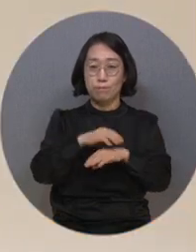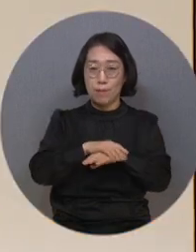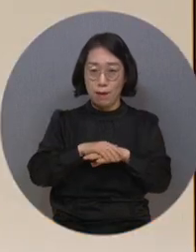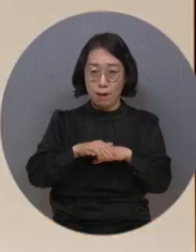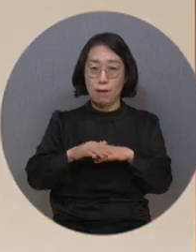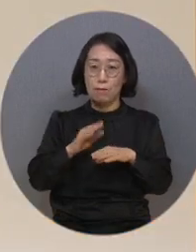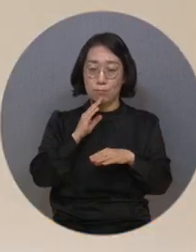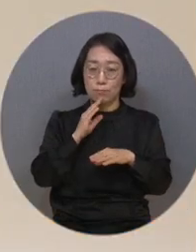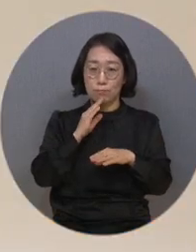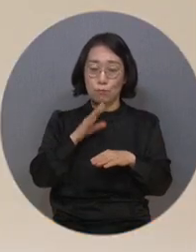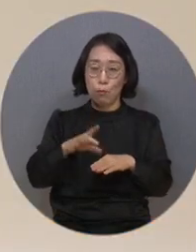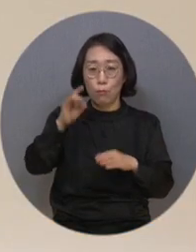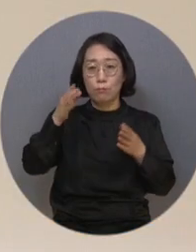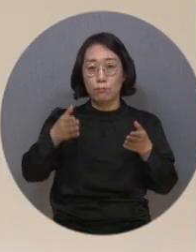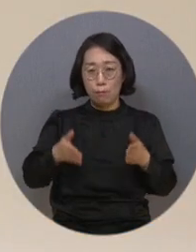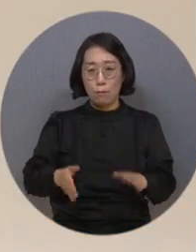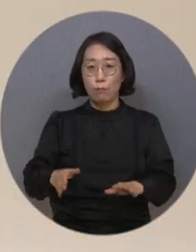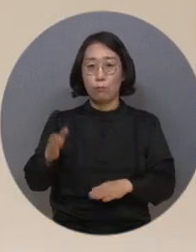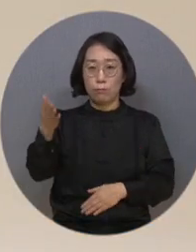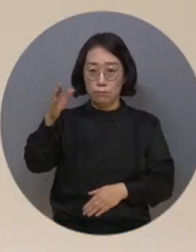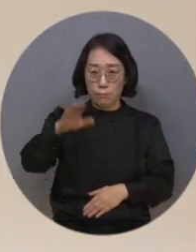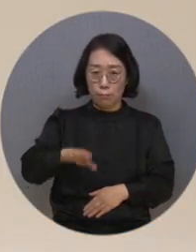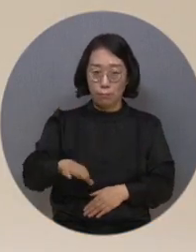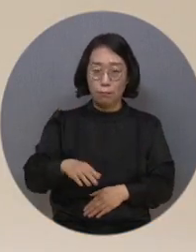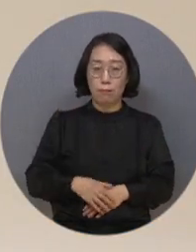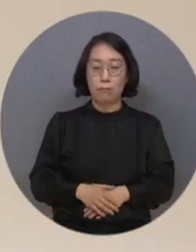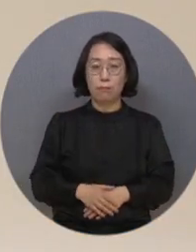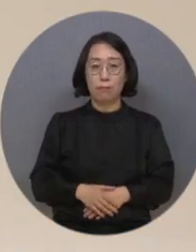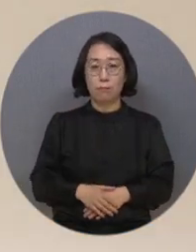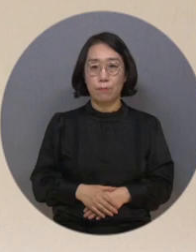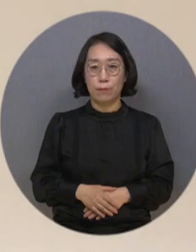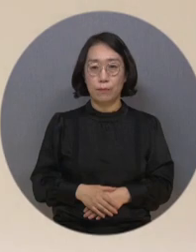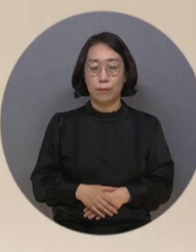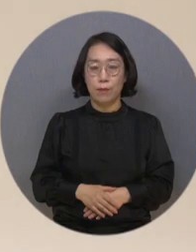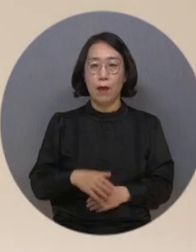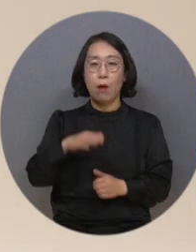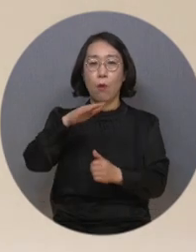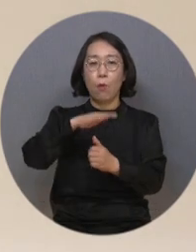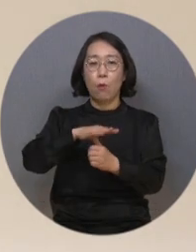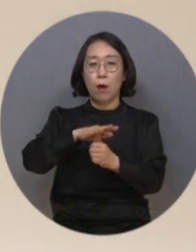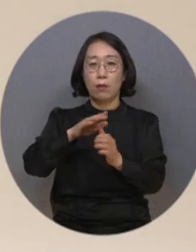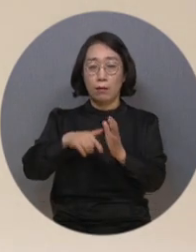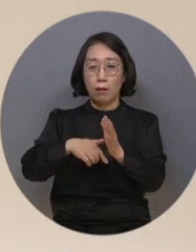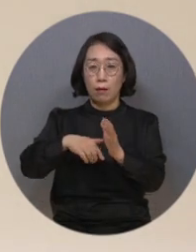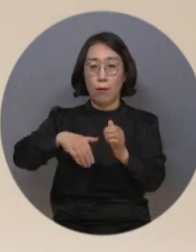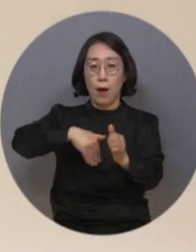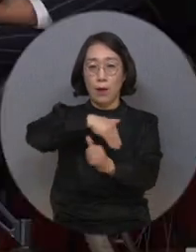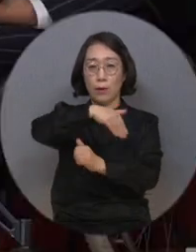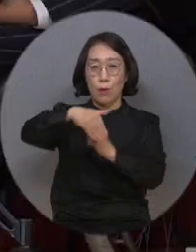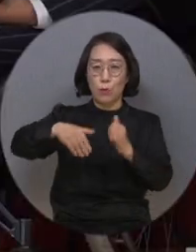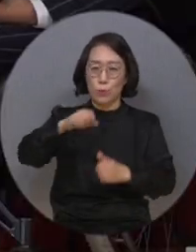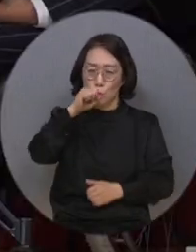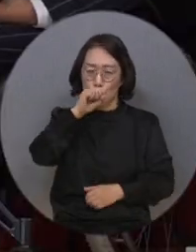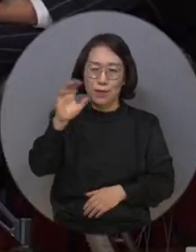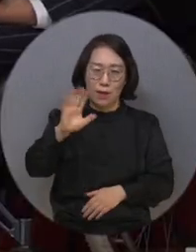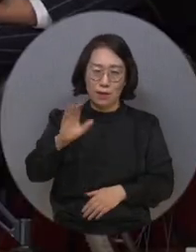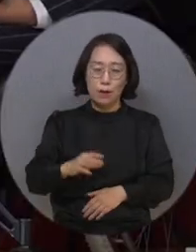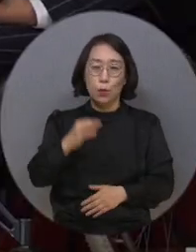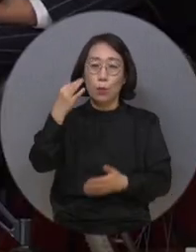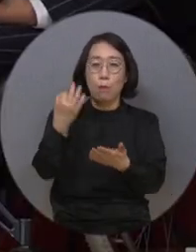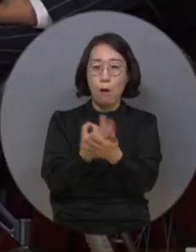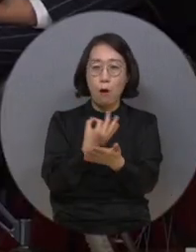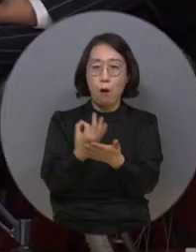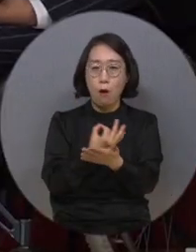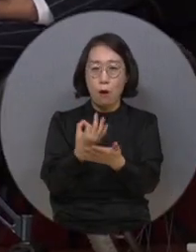이렇게 세상에 태어났지만 어렸을 때 그렇게 좋은 환경은 아니었었어요. 그래서 돈을 벌기